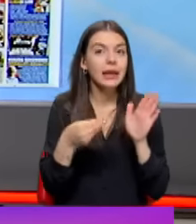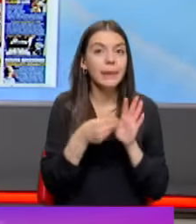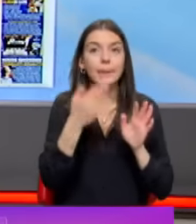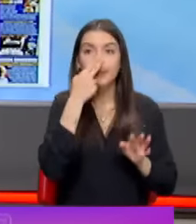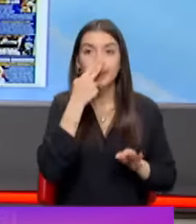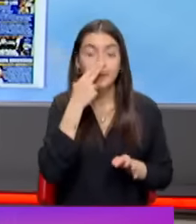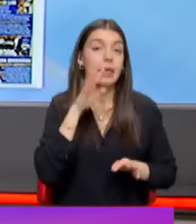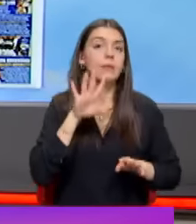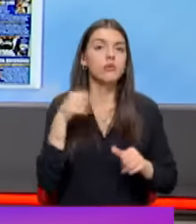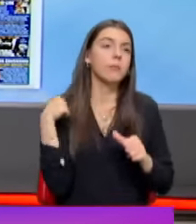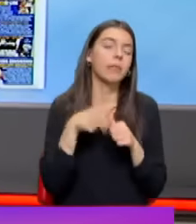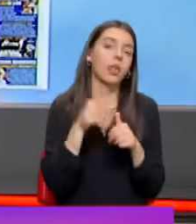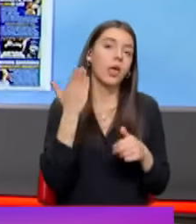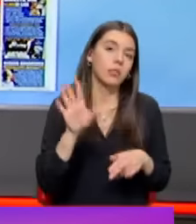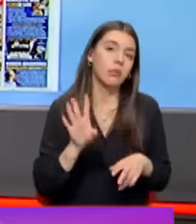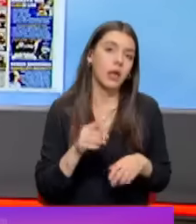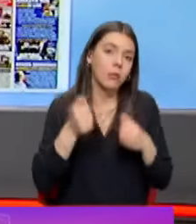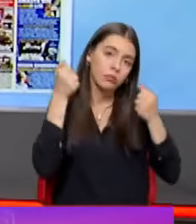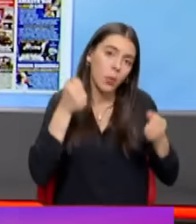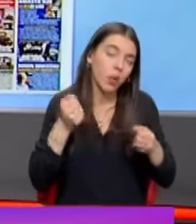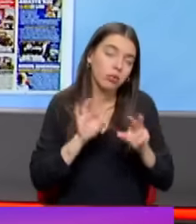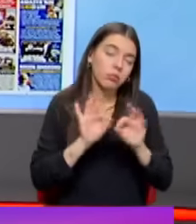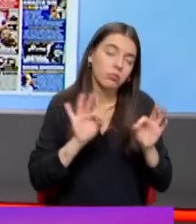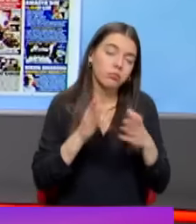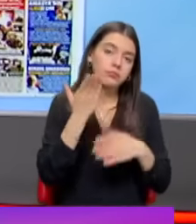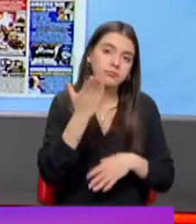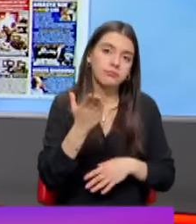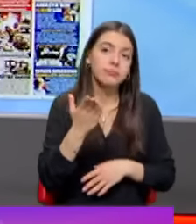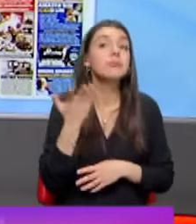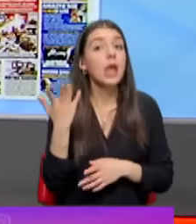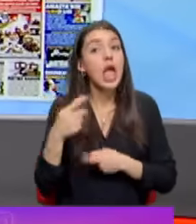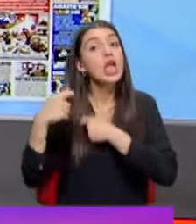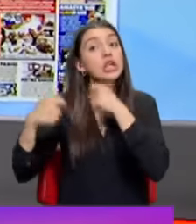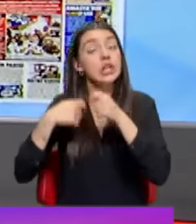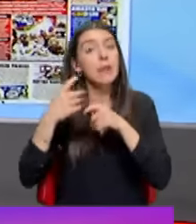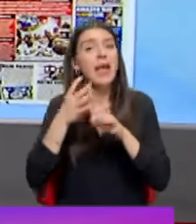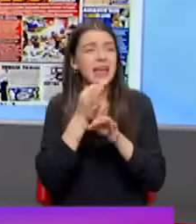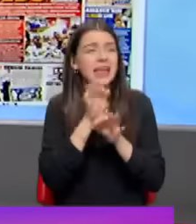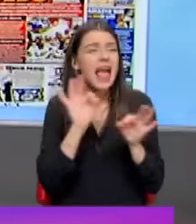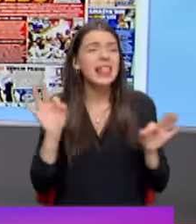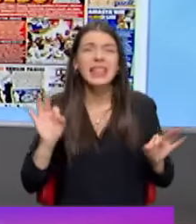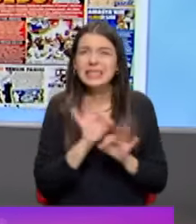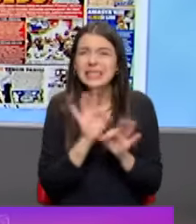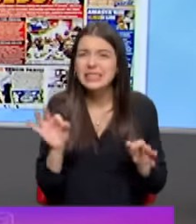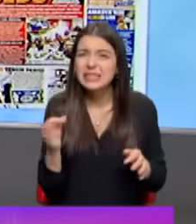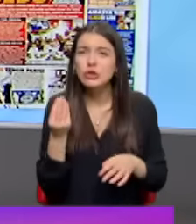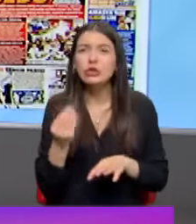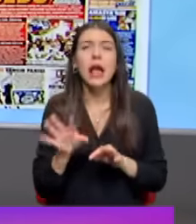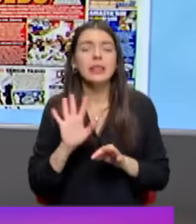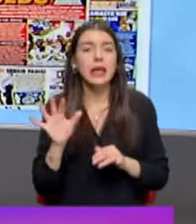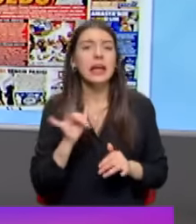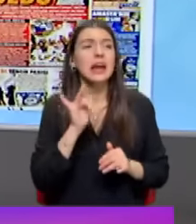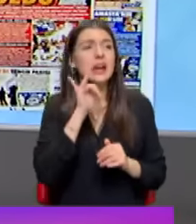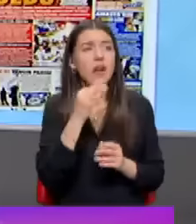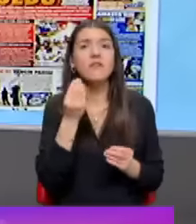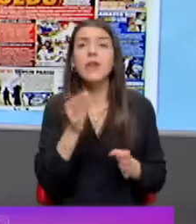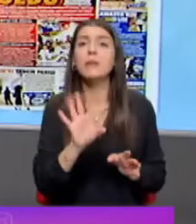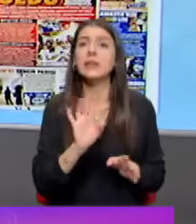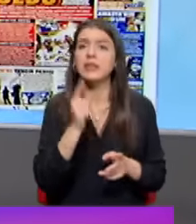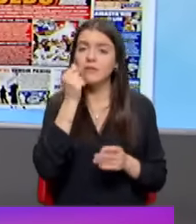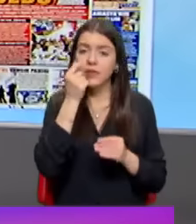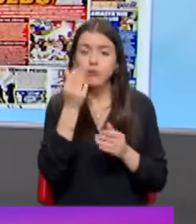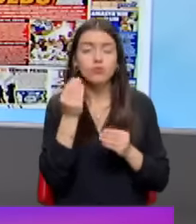zaten boykot etme hakkına her zaman sahipsiniz. Ha evet, işletmeyle ilgili bir kalitesizlik, işte vaat edilen gramajın verilmediği halde